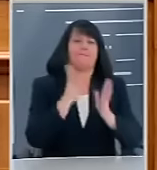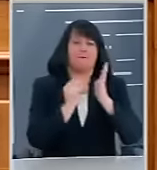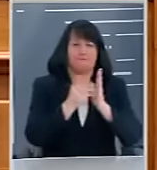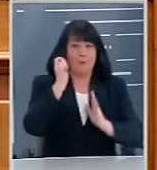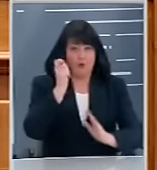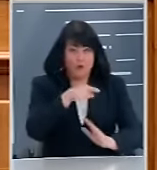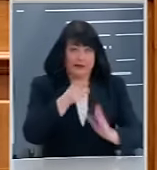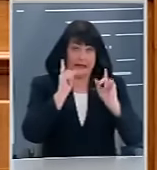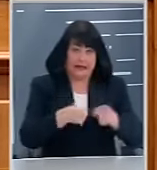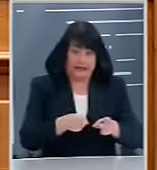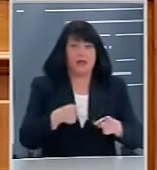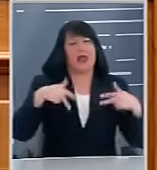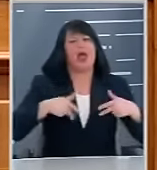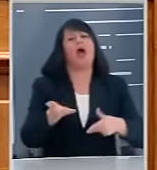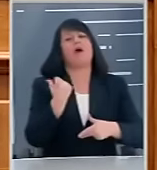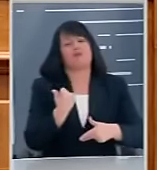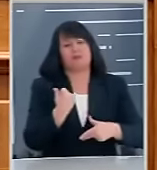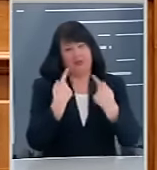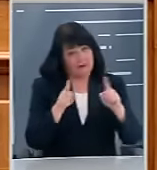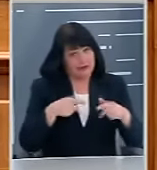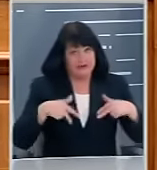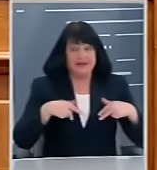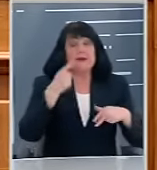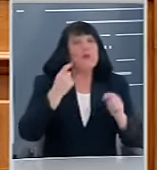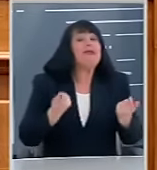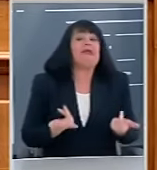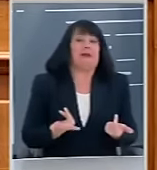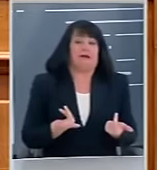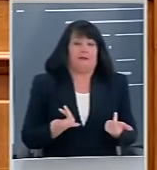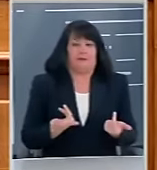επιλογή δεν ήταν αυτή η κυβέρνηση, αλλά ήταν μια άλλη κυβέρνηση.